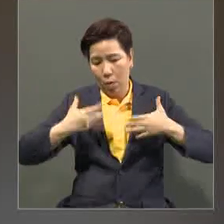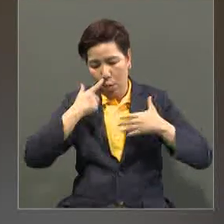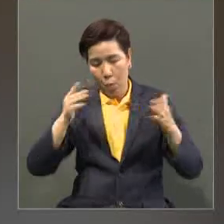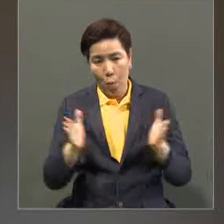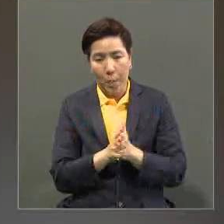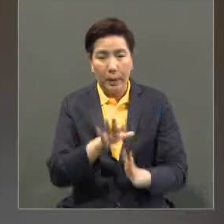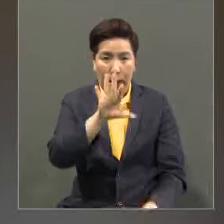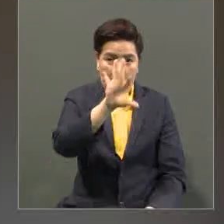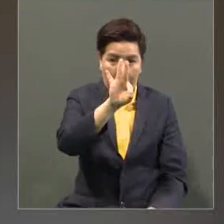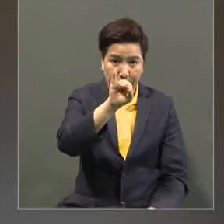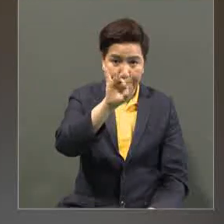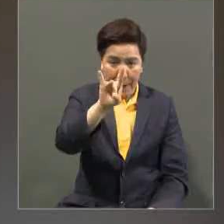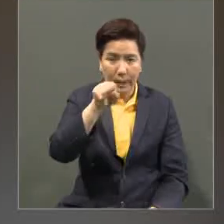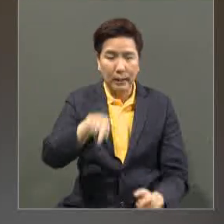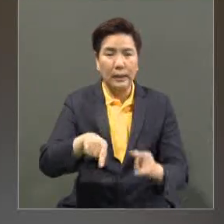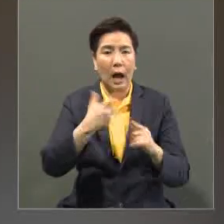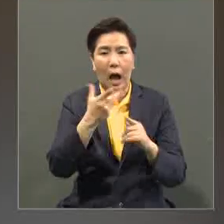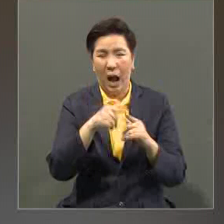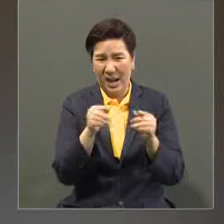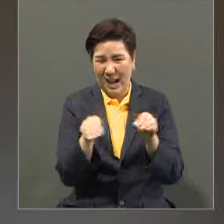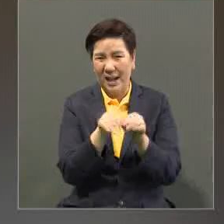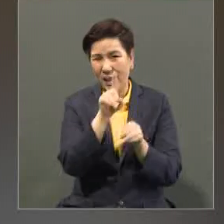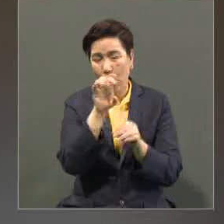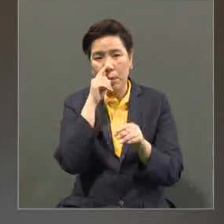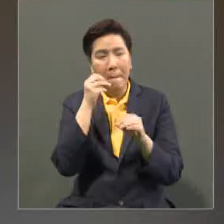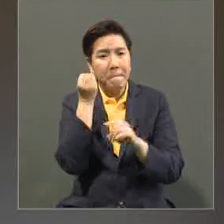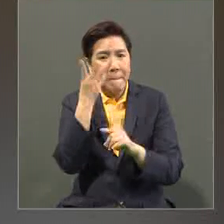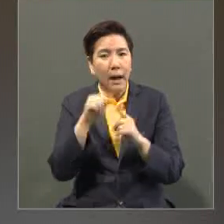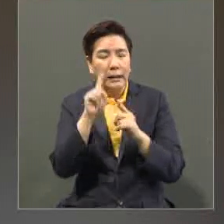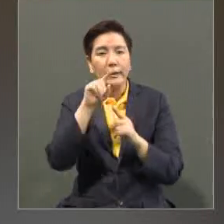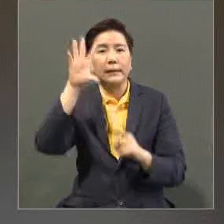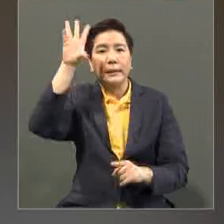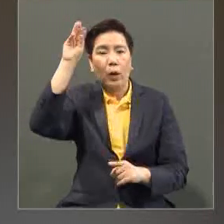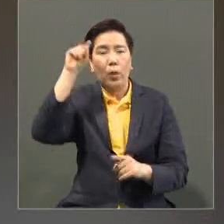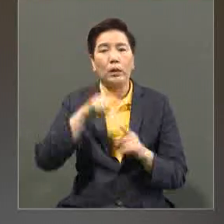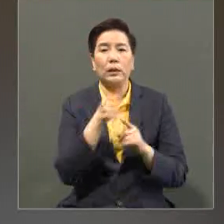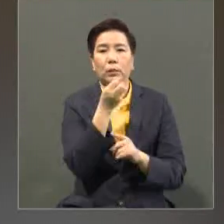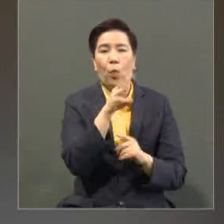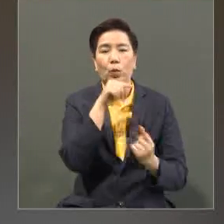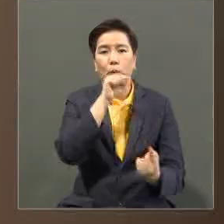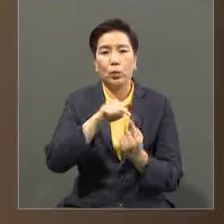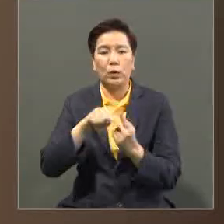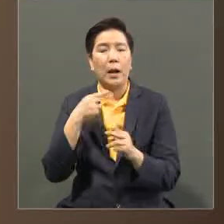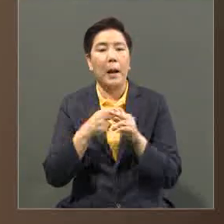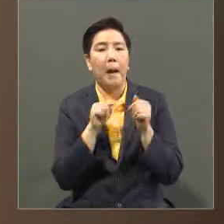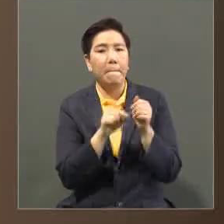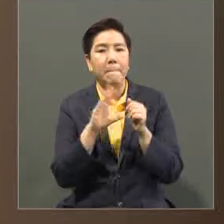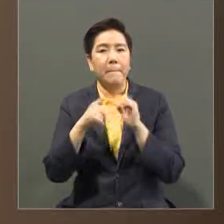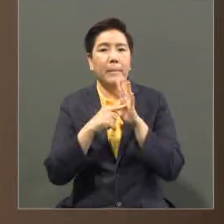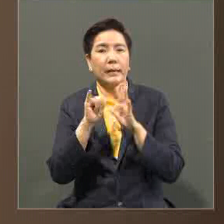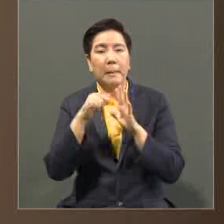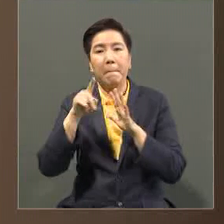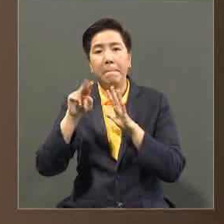98จุดจังหวัดเดียวนะเกือบ 100สูงสุดก็คือที่อำเภอเชียงดาวเนี่ย 16จุดตามด้วยอำเภอชัยปราการแล้วก็อำเภอ